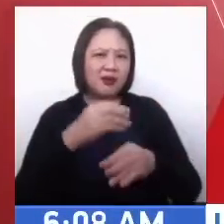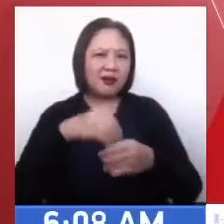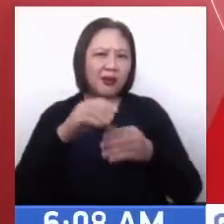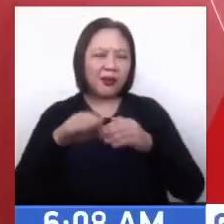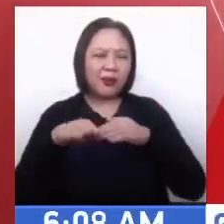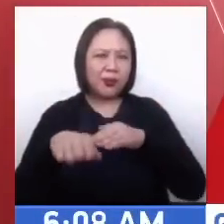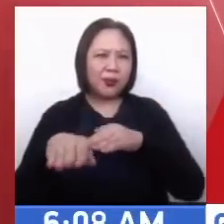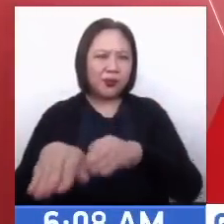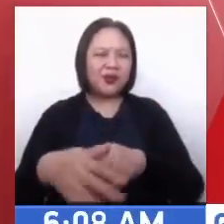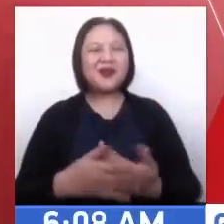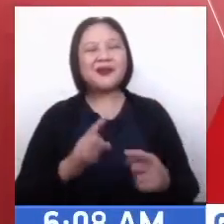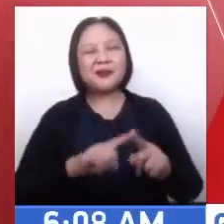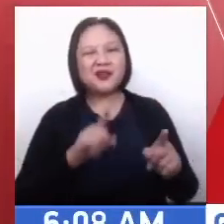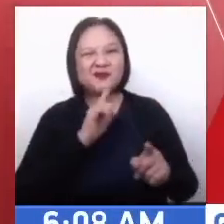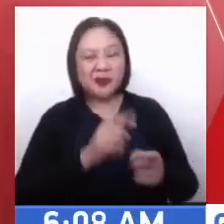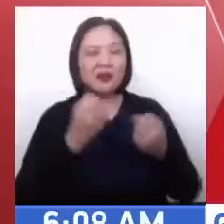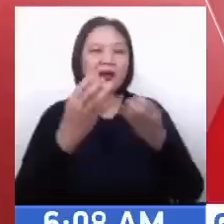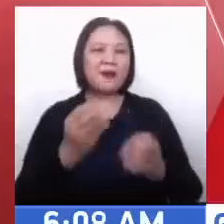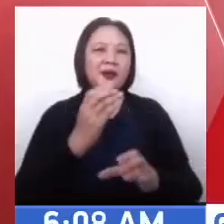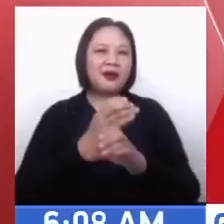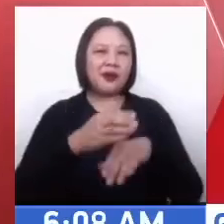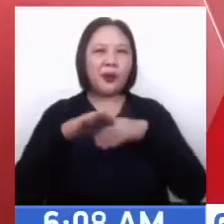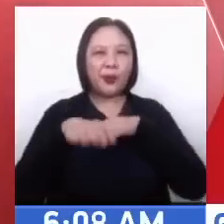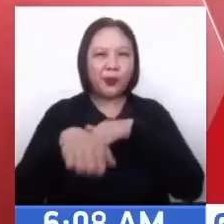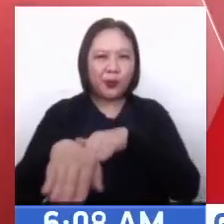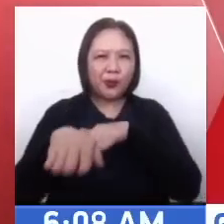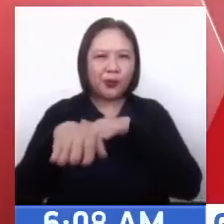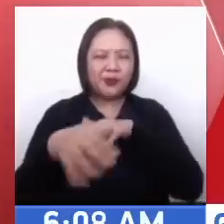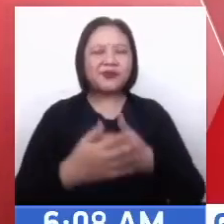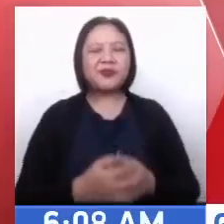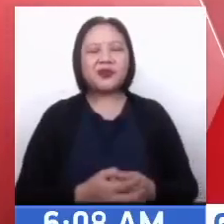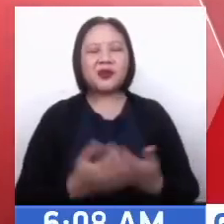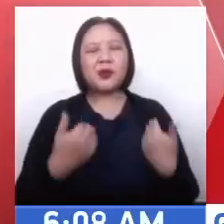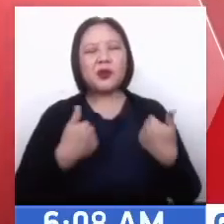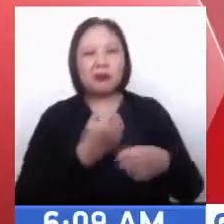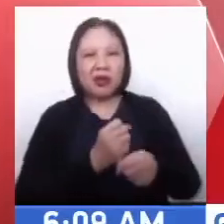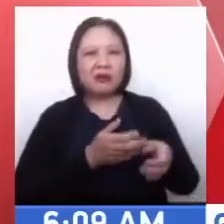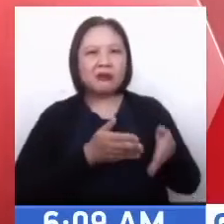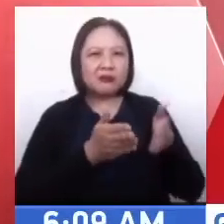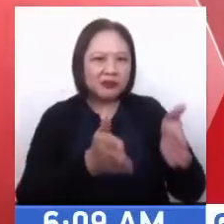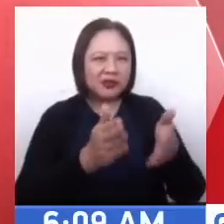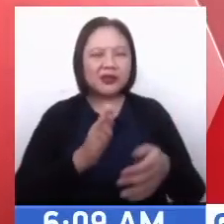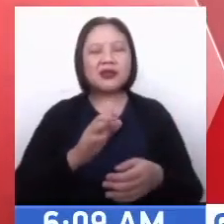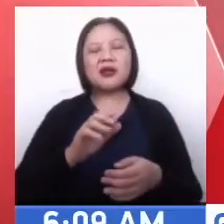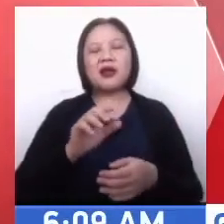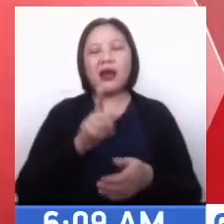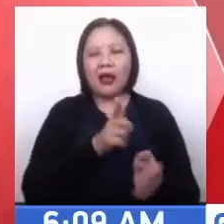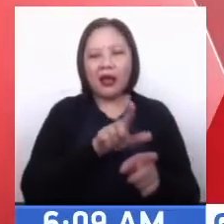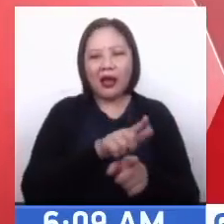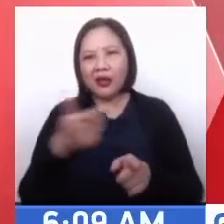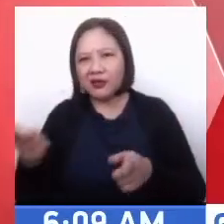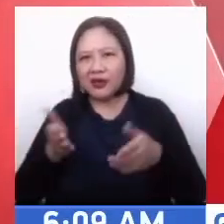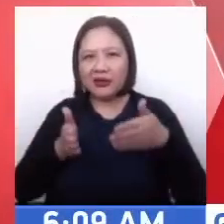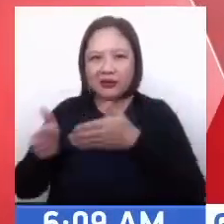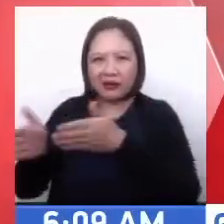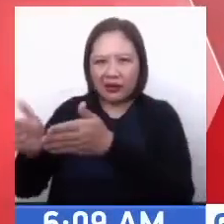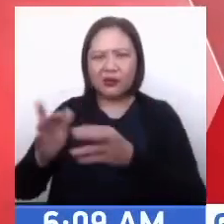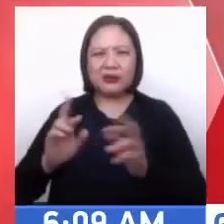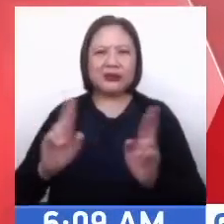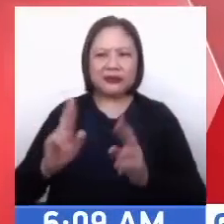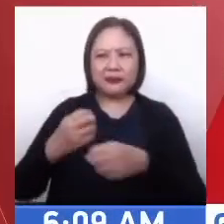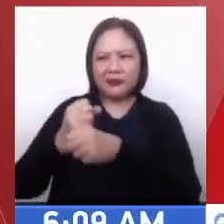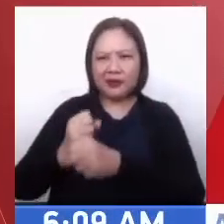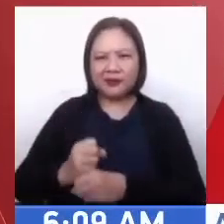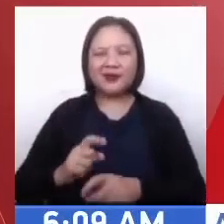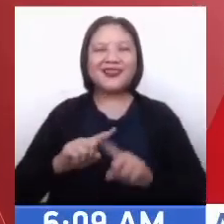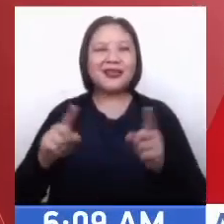vehicles. We have introduced yung mabuhay lanes, alternate routes, lahat yan, pinainan namin. And this is a complementary to